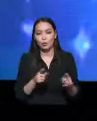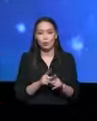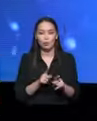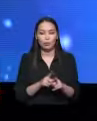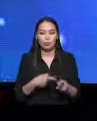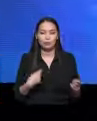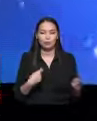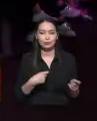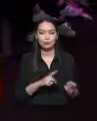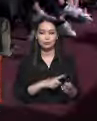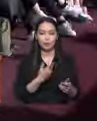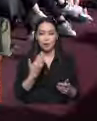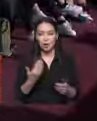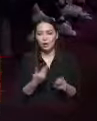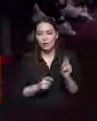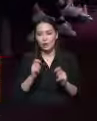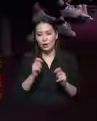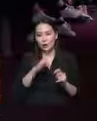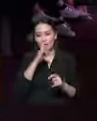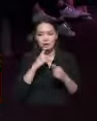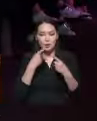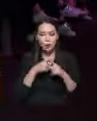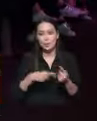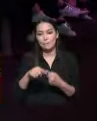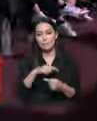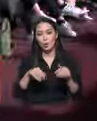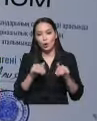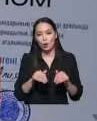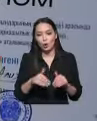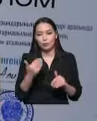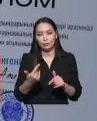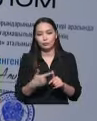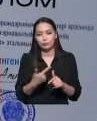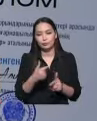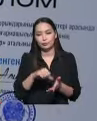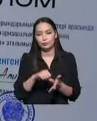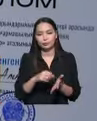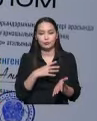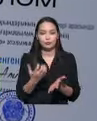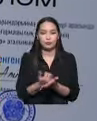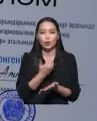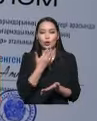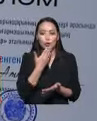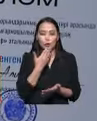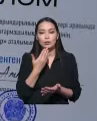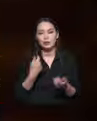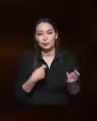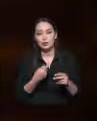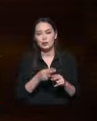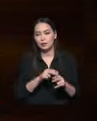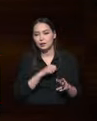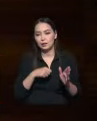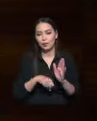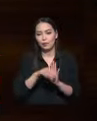Ол шығармашылық фестивальге Қазақ технология және бизнес колледжінің атынан қатысты. Ұлттық аспаптар номинациясында үздік үштік келінді.